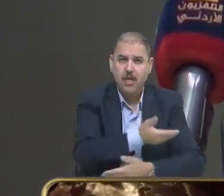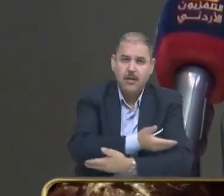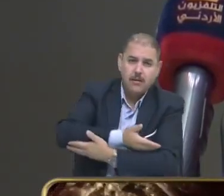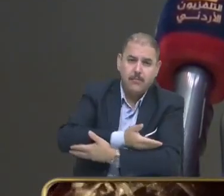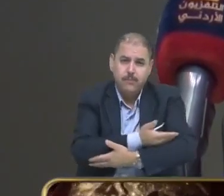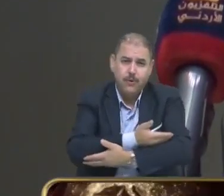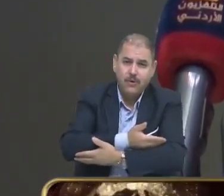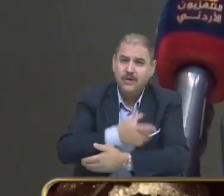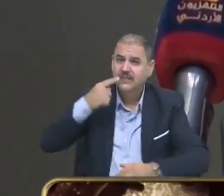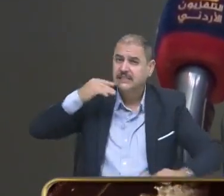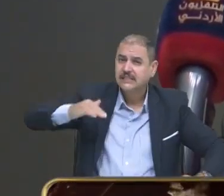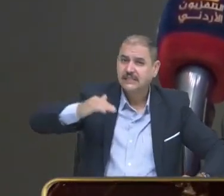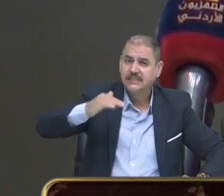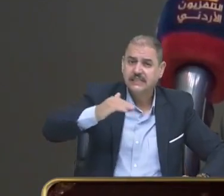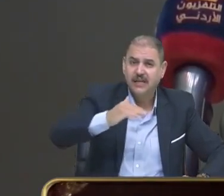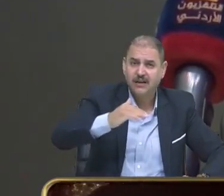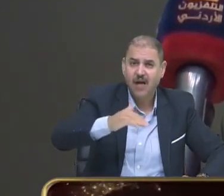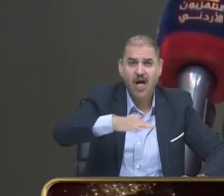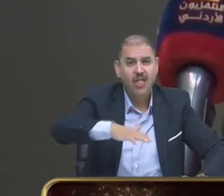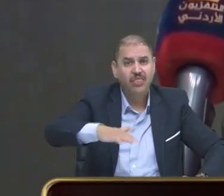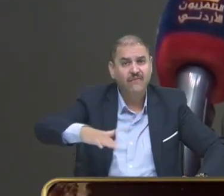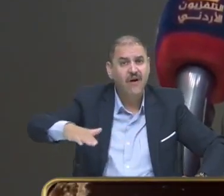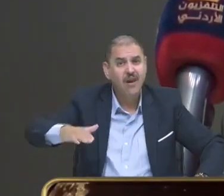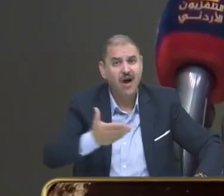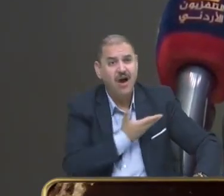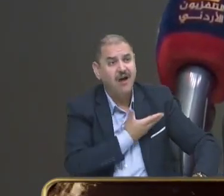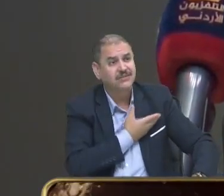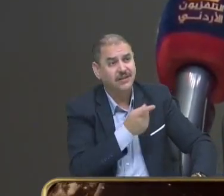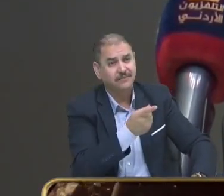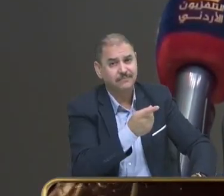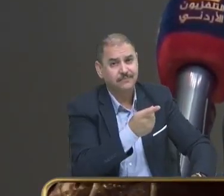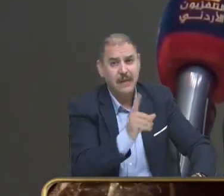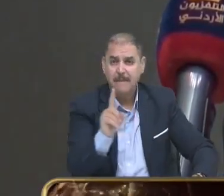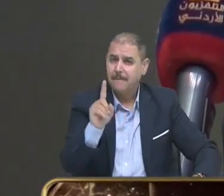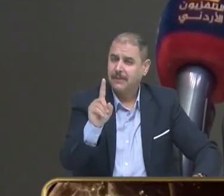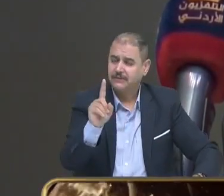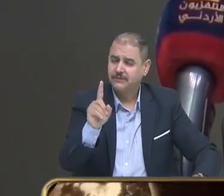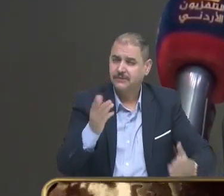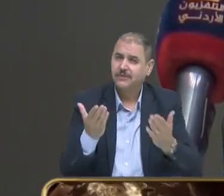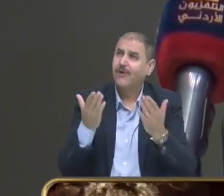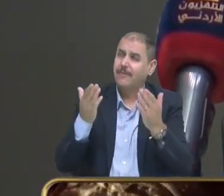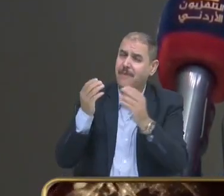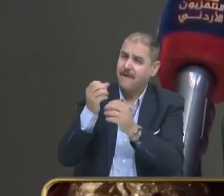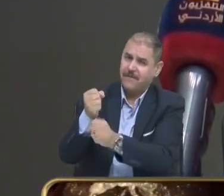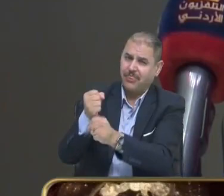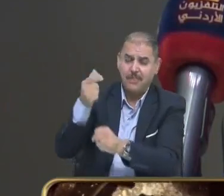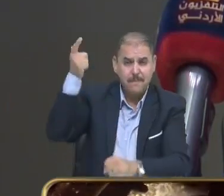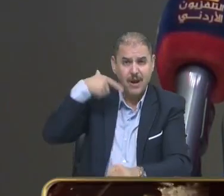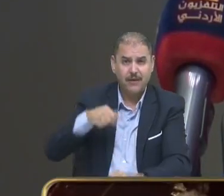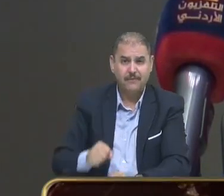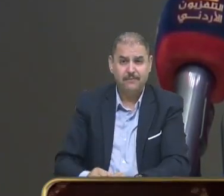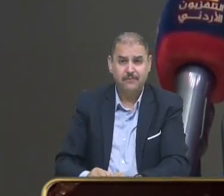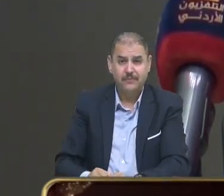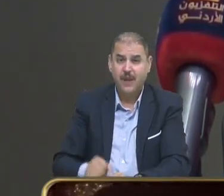فخور في هذا الموضوع موقف جلالة الملك عبد الله الله يطول عمره، ربع قرن